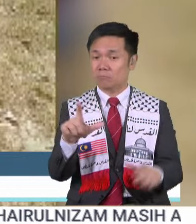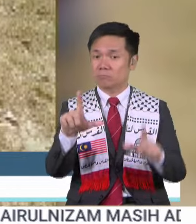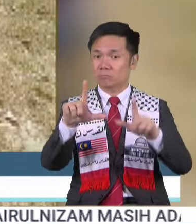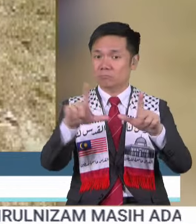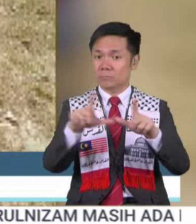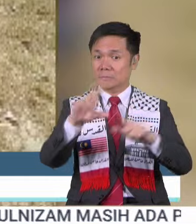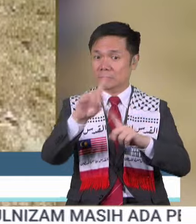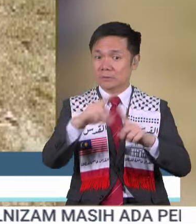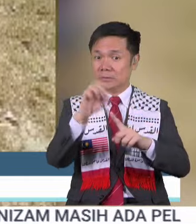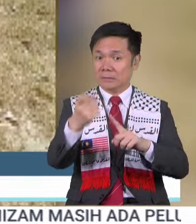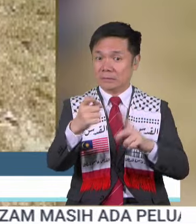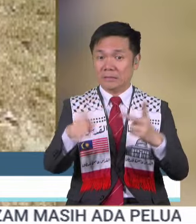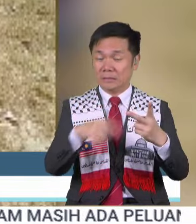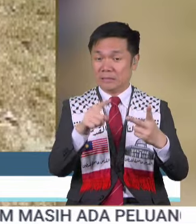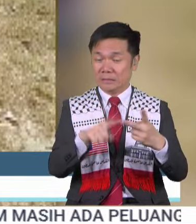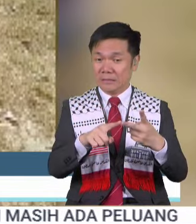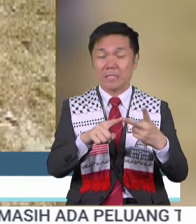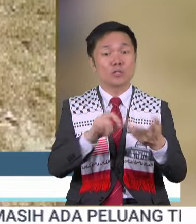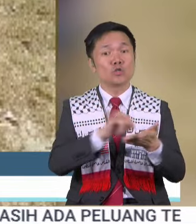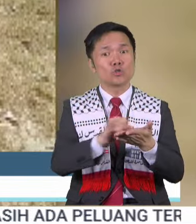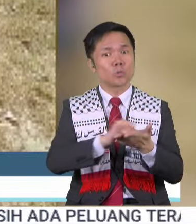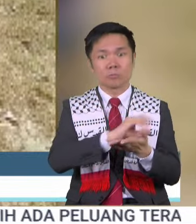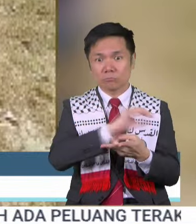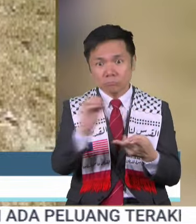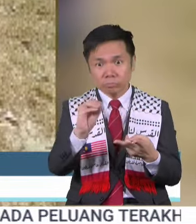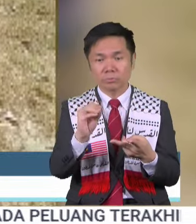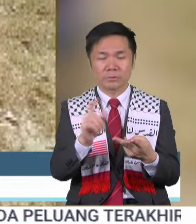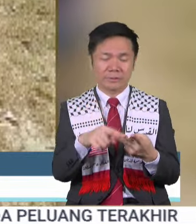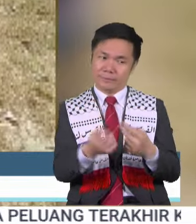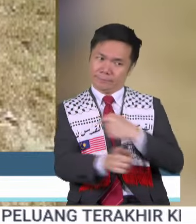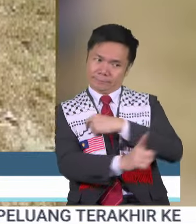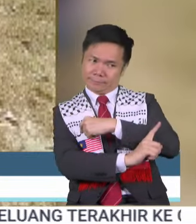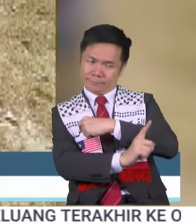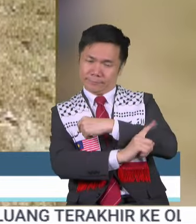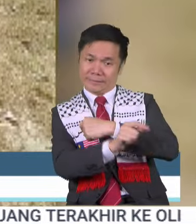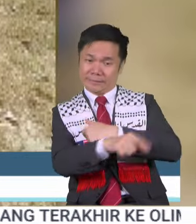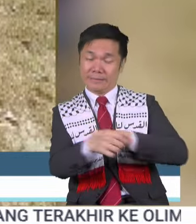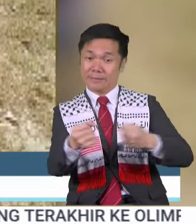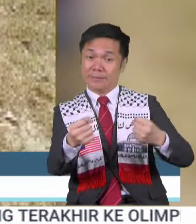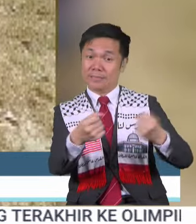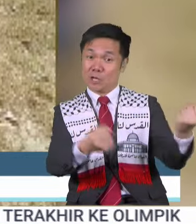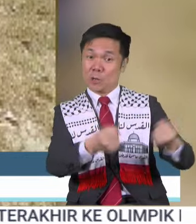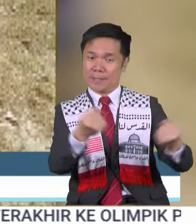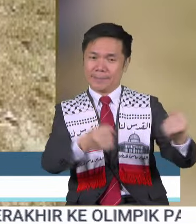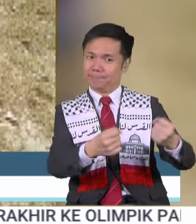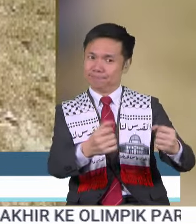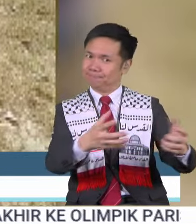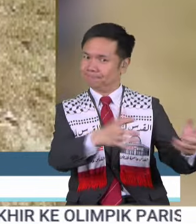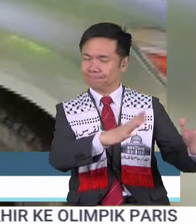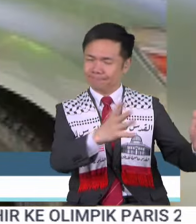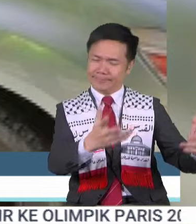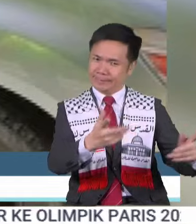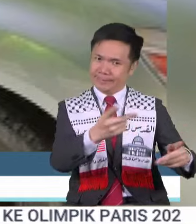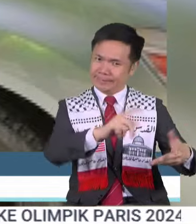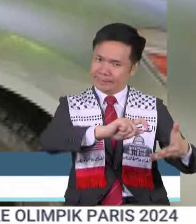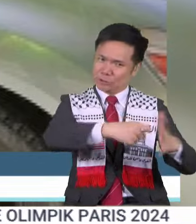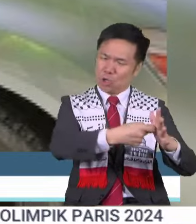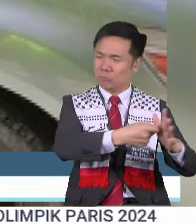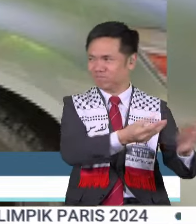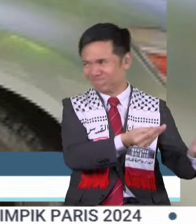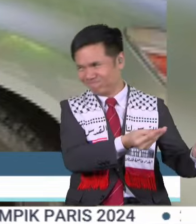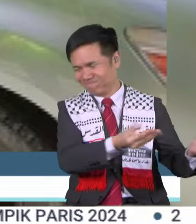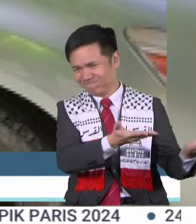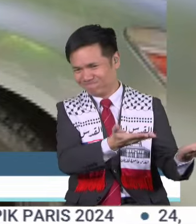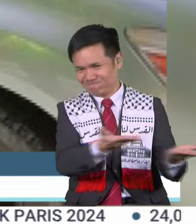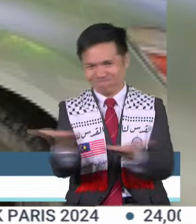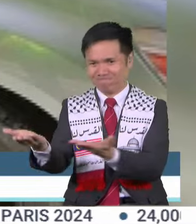Tiada perlindungan insurans notis p22 telah dikeluarkan dan kenderaan disita di bawah seksyen 641 akta